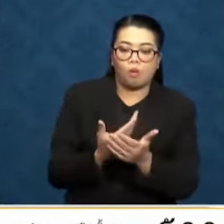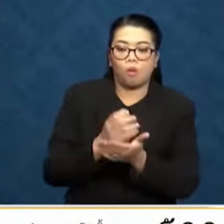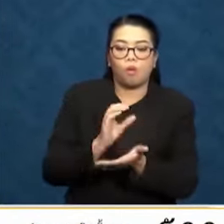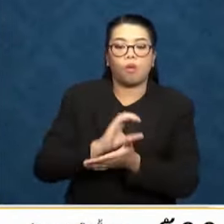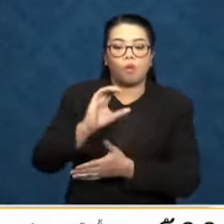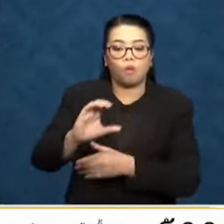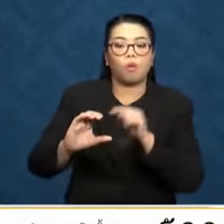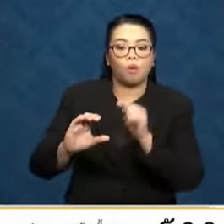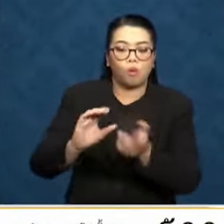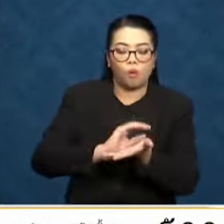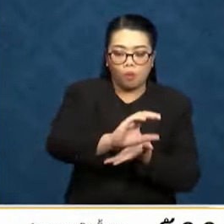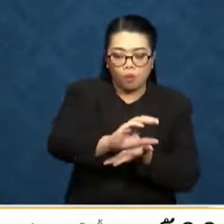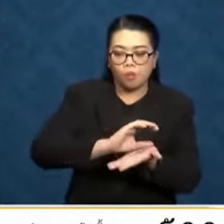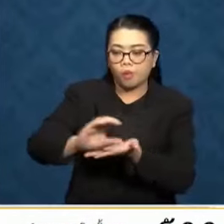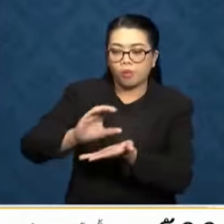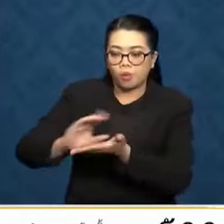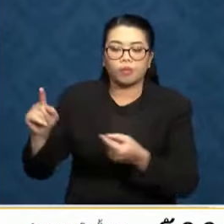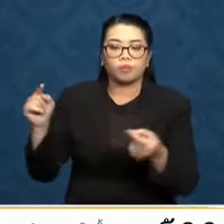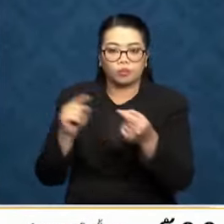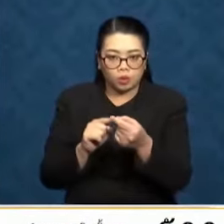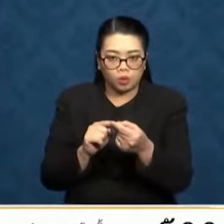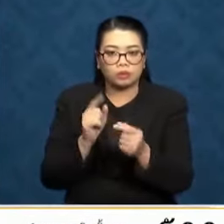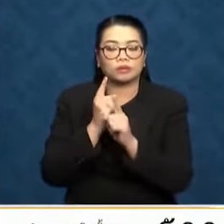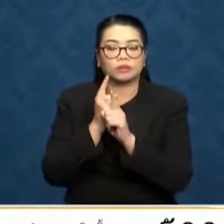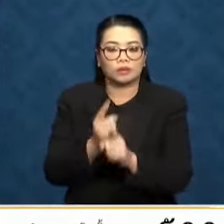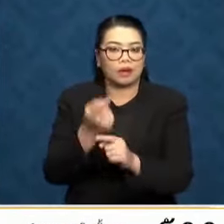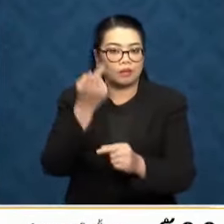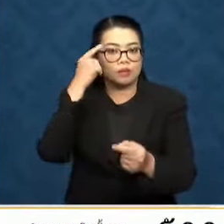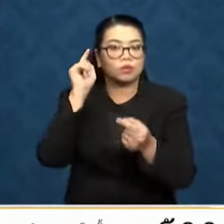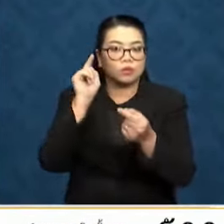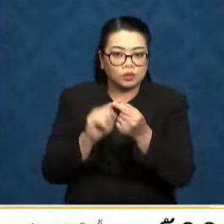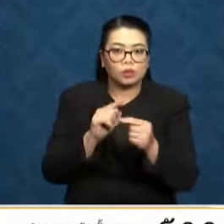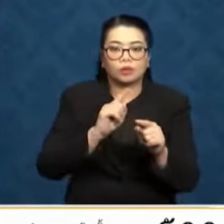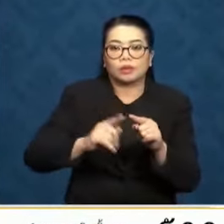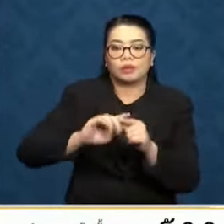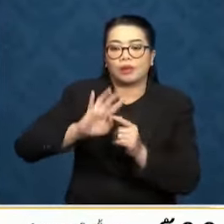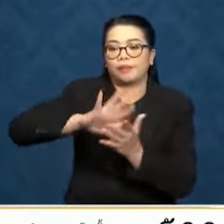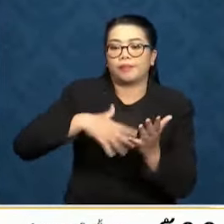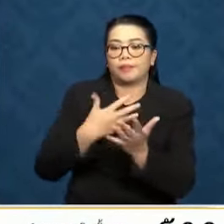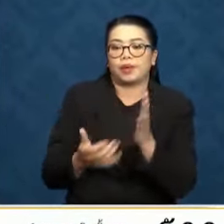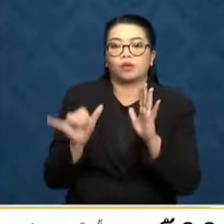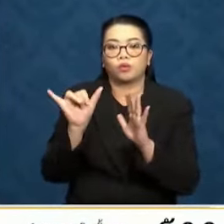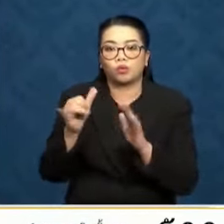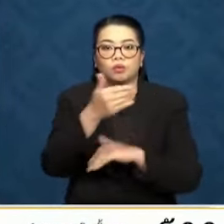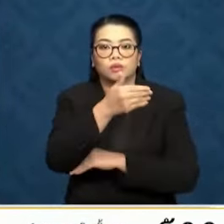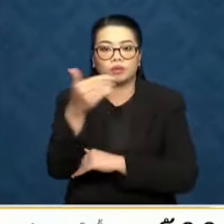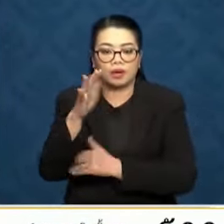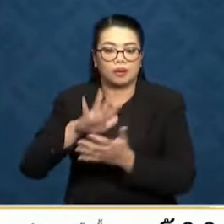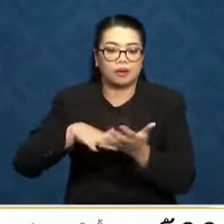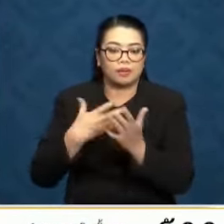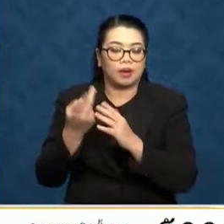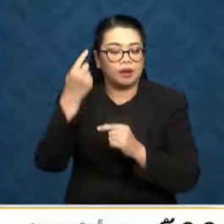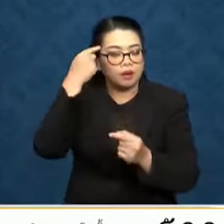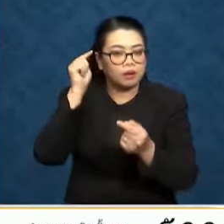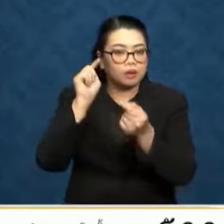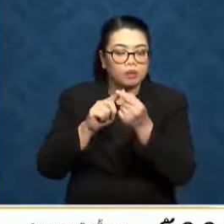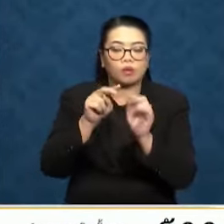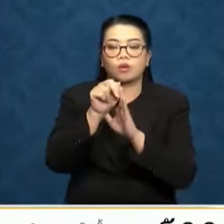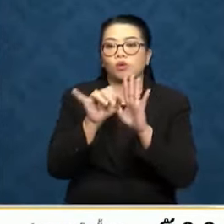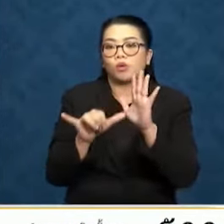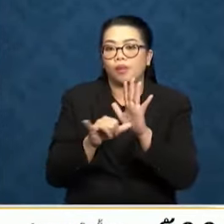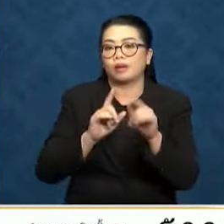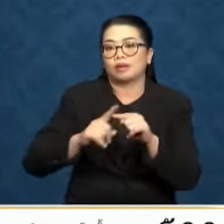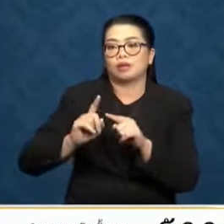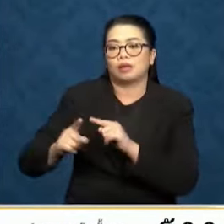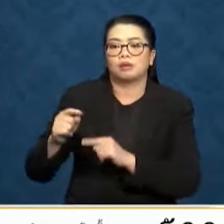ประสิทธิภาพคุ้มค่านะคะหรือว่าจะให้สอดคล้องกับยุทธศาสตร์ชาติสอดคล้องกับนโยบายของรัฐบาลท่านยิ่งไม่